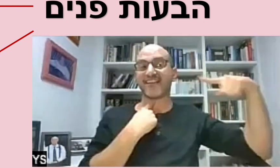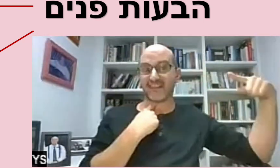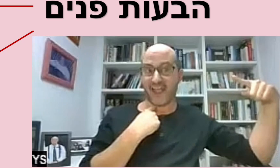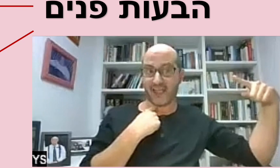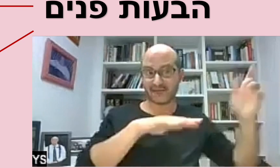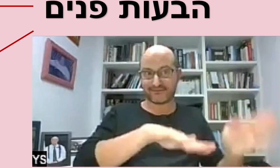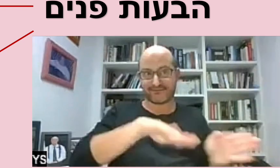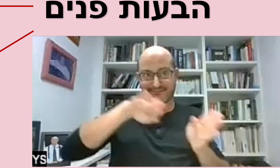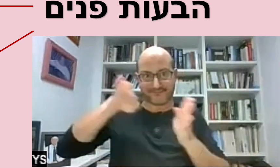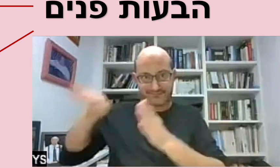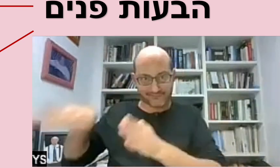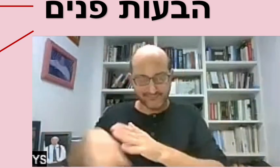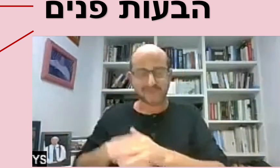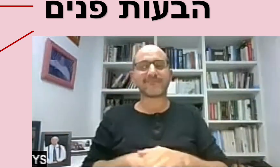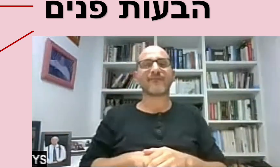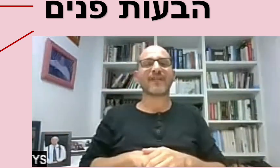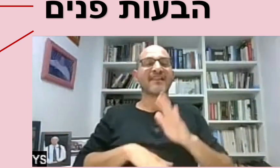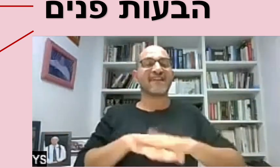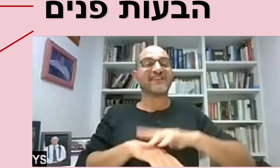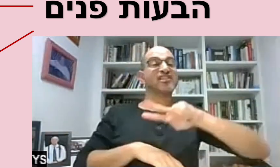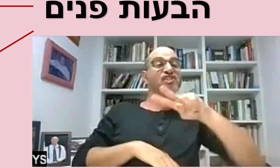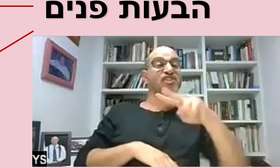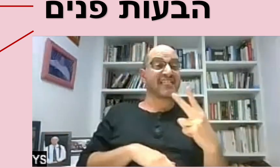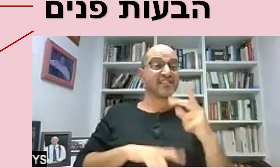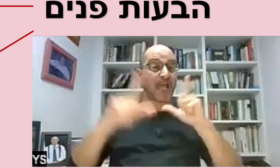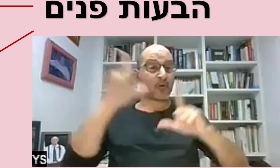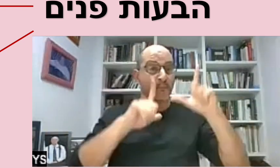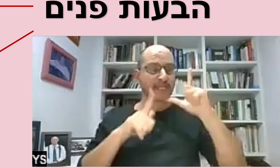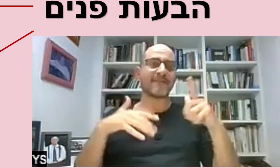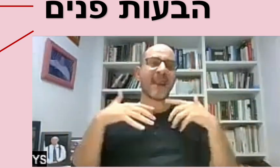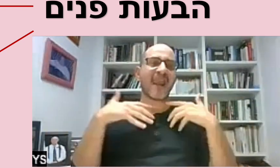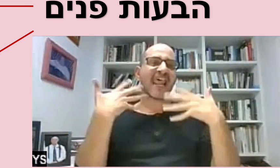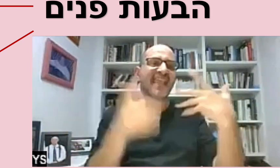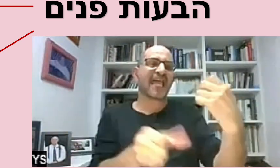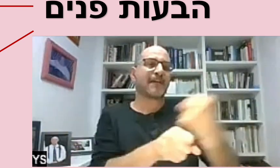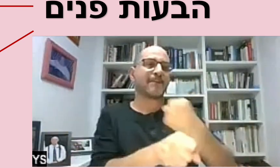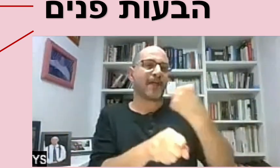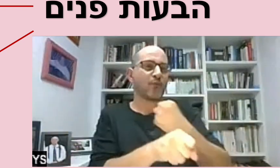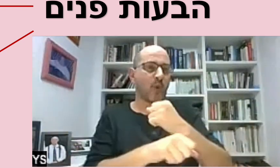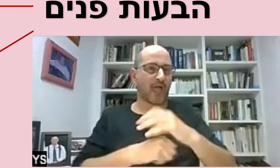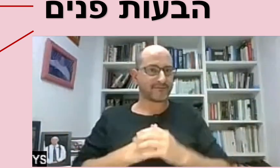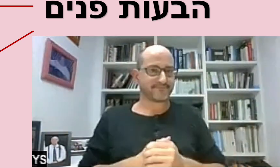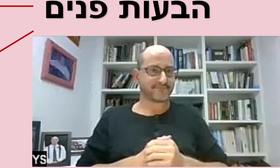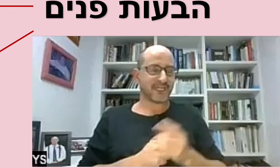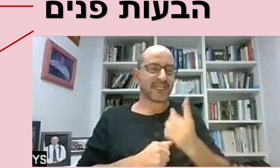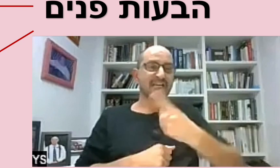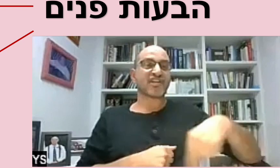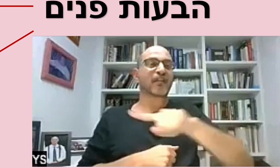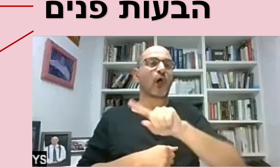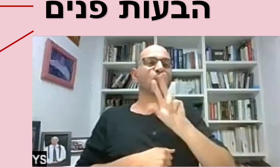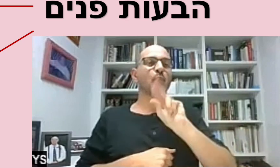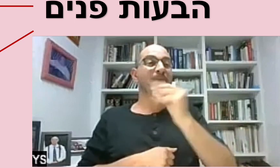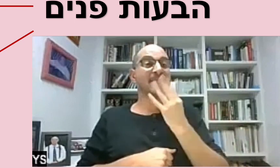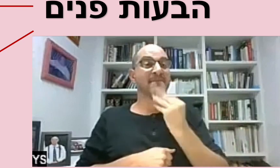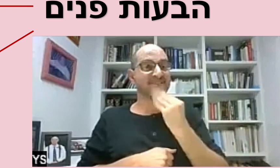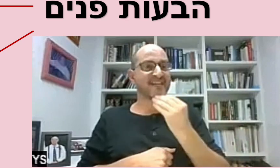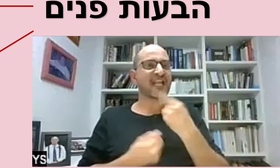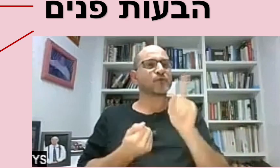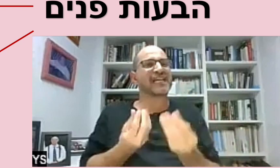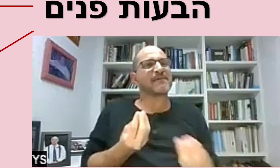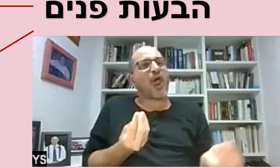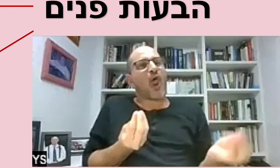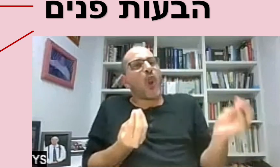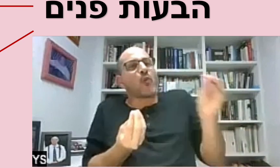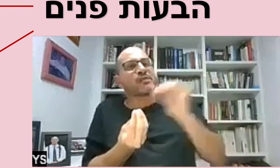הפנים, ההנגנה, האינטונציה. התפקיד השני זה לתאר את הפעולה. כשאנחנו